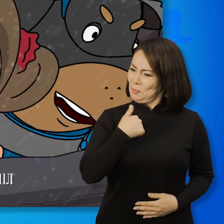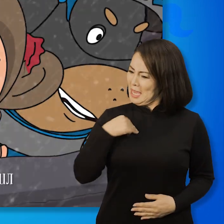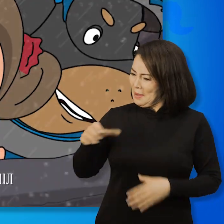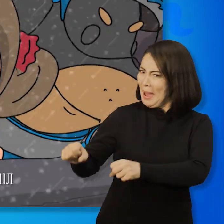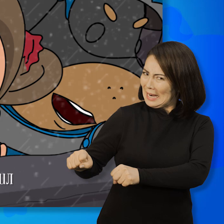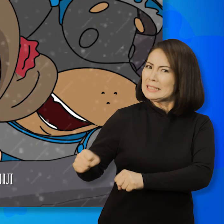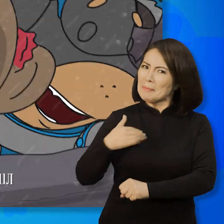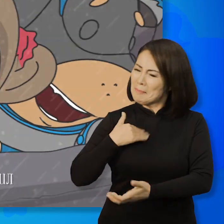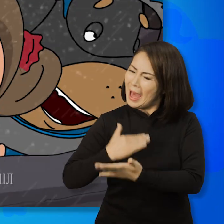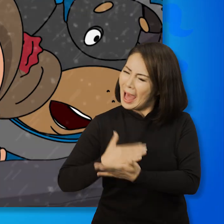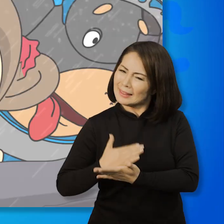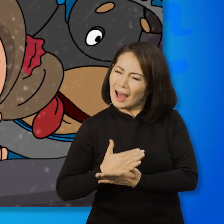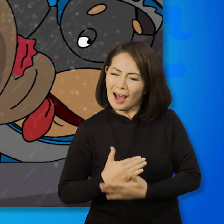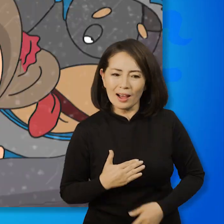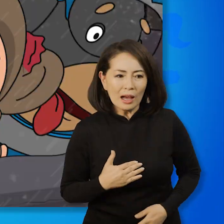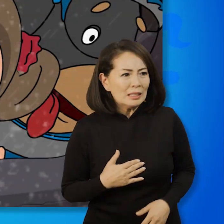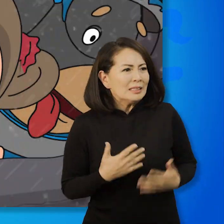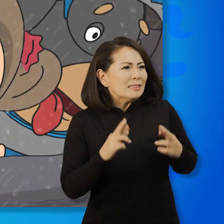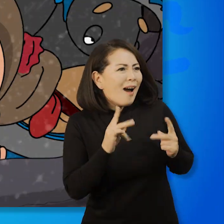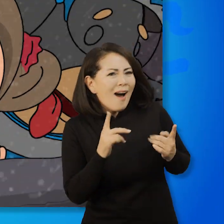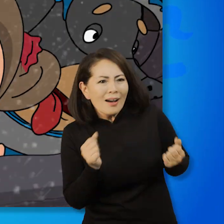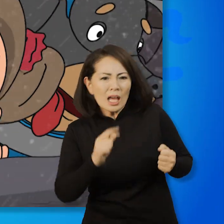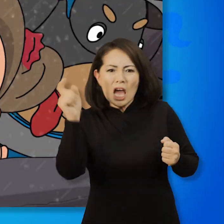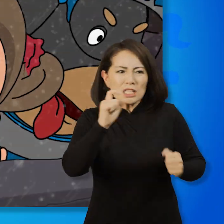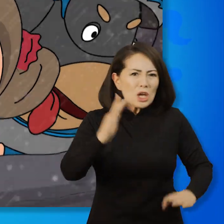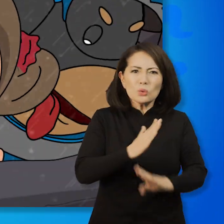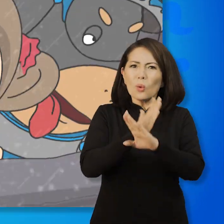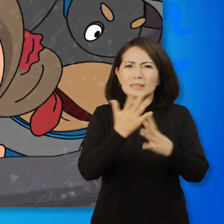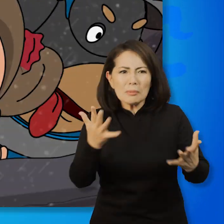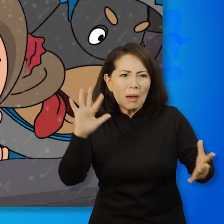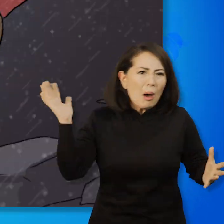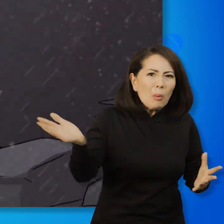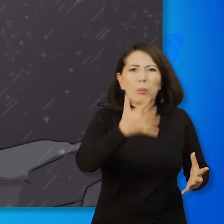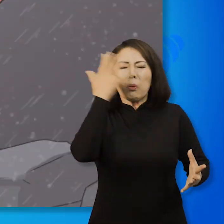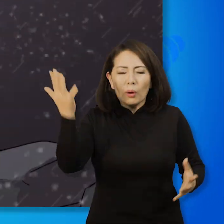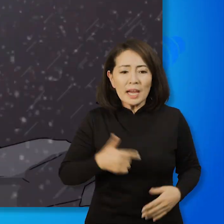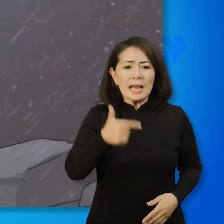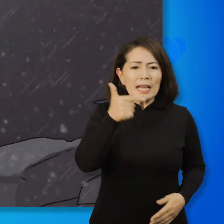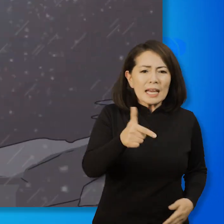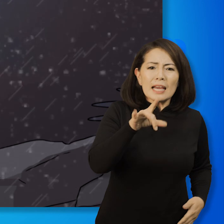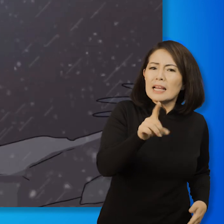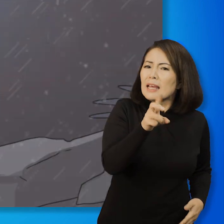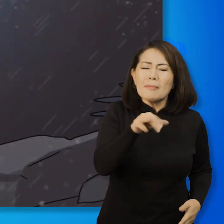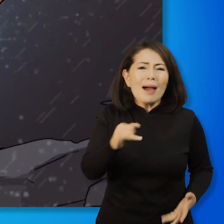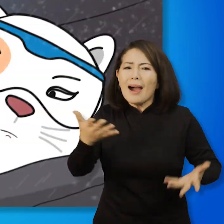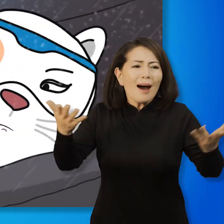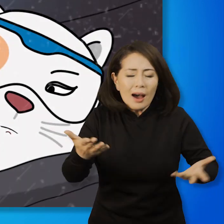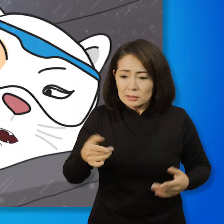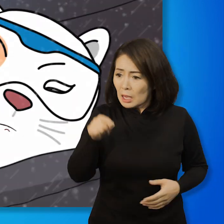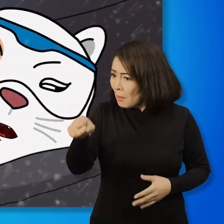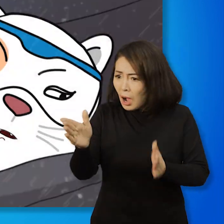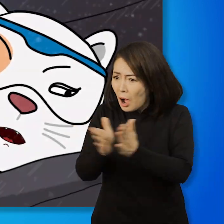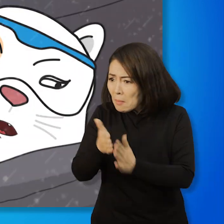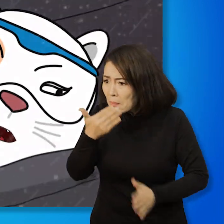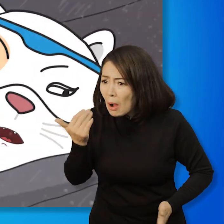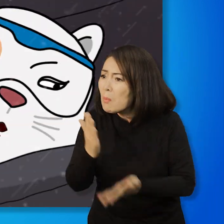тунхыг би барьсан байна. Яна хизээ зогсон юм бэ? Грэми хаана?